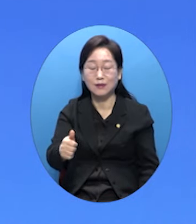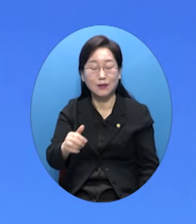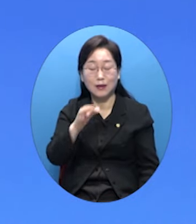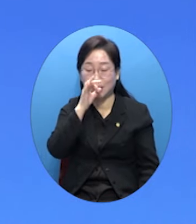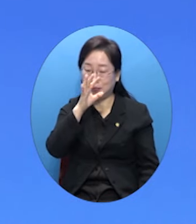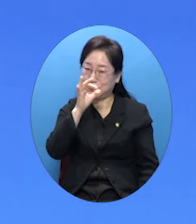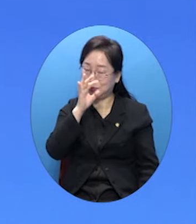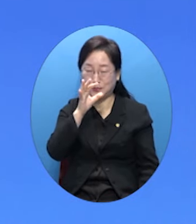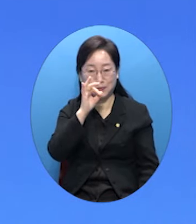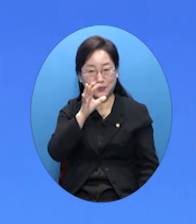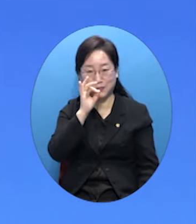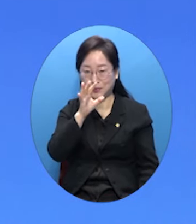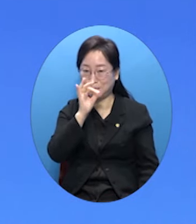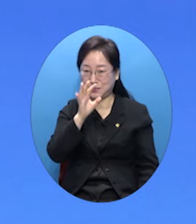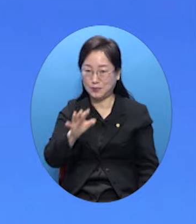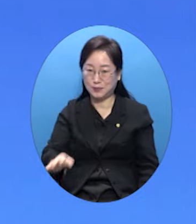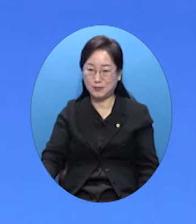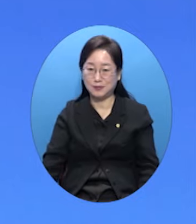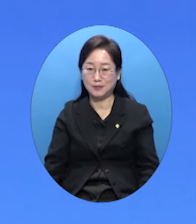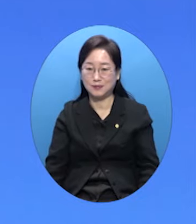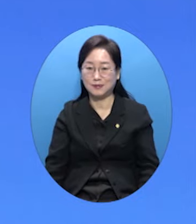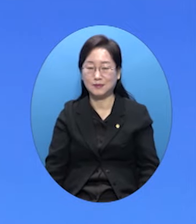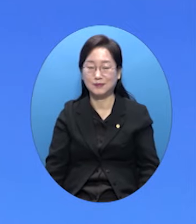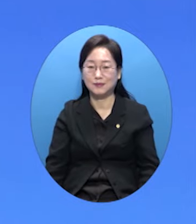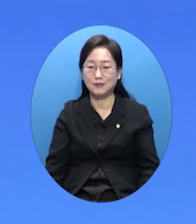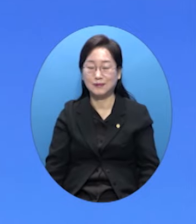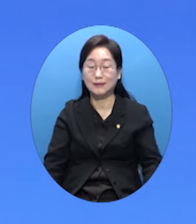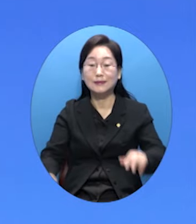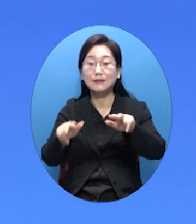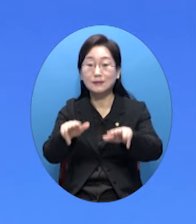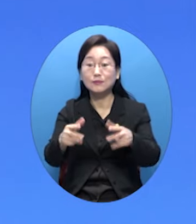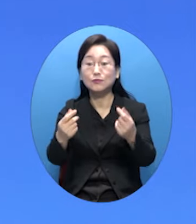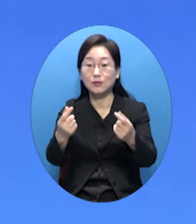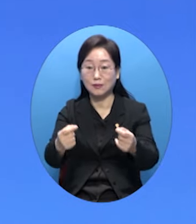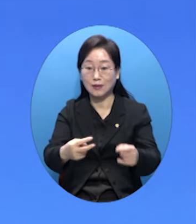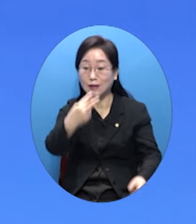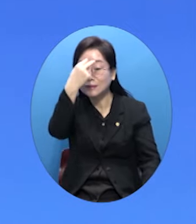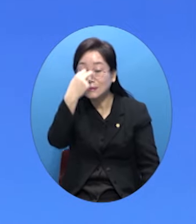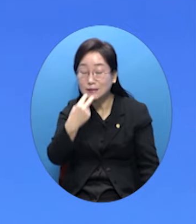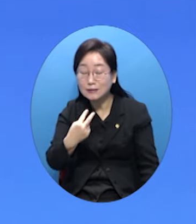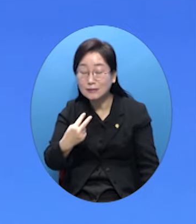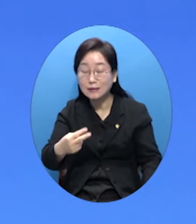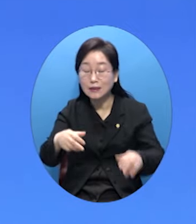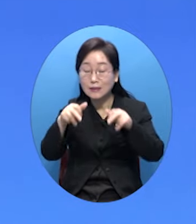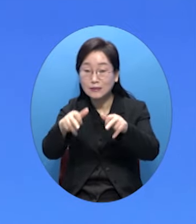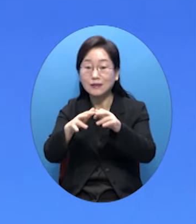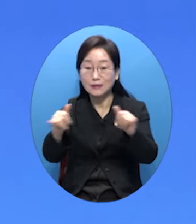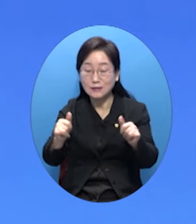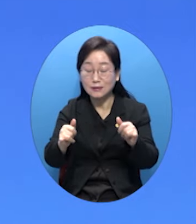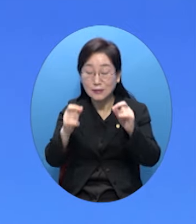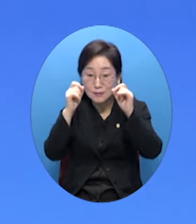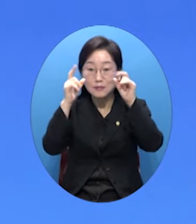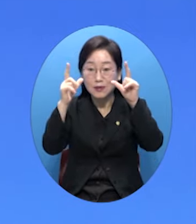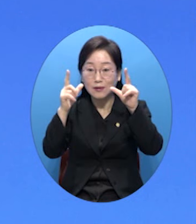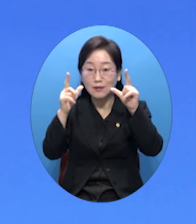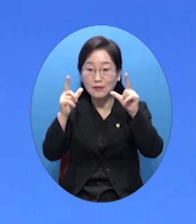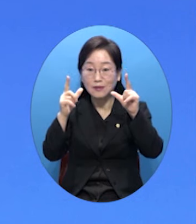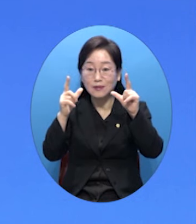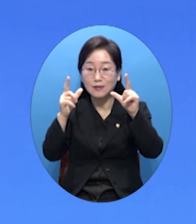불가능한 일입니다. 불가능한 일이에요. 불가능한 일. 지금도 시각장애인이 눈을 뜬다고 하는 것은